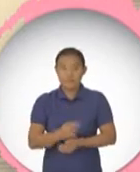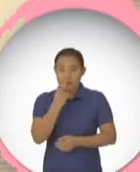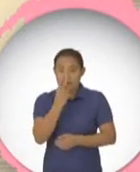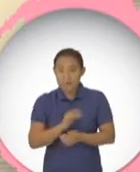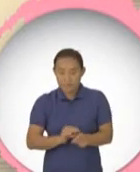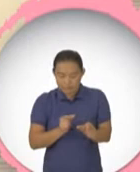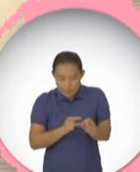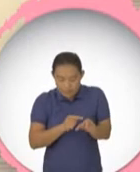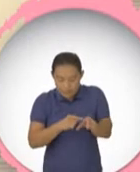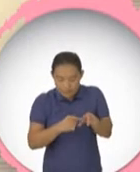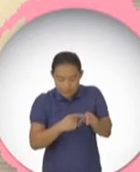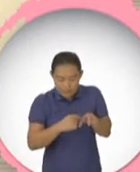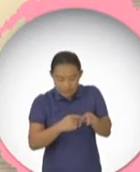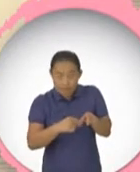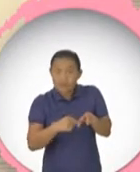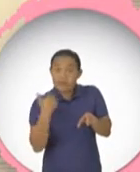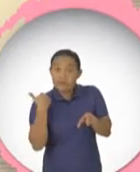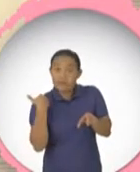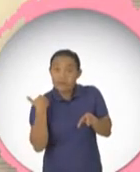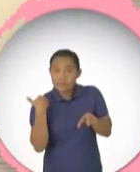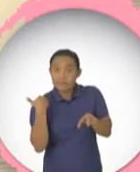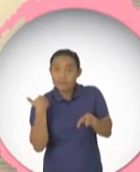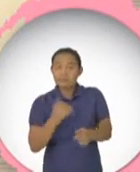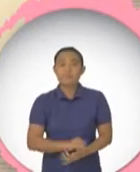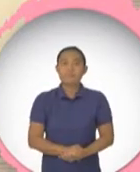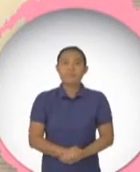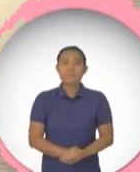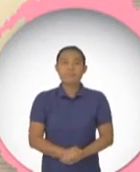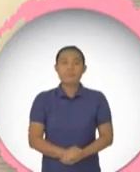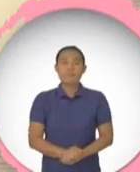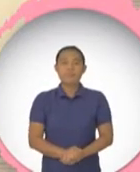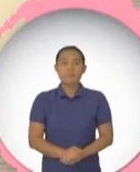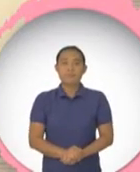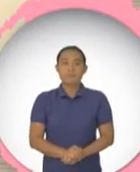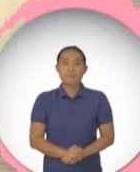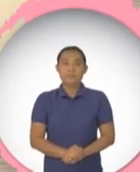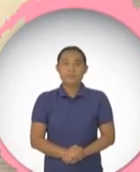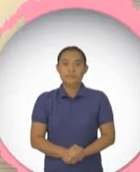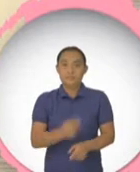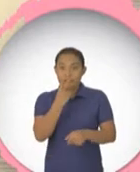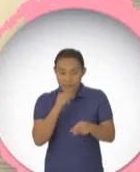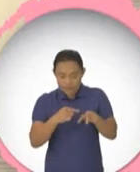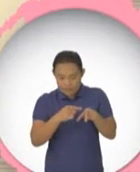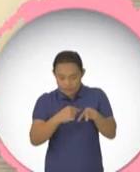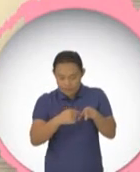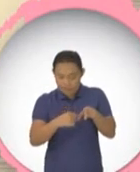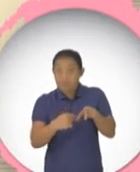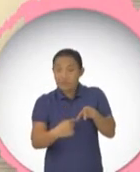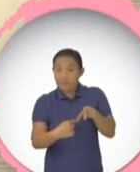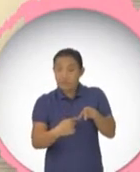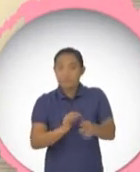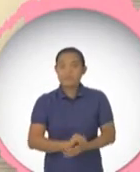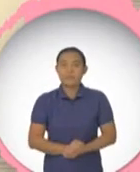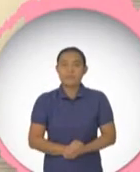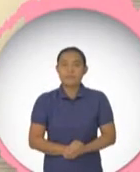ับ ผม นะคะอย่างเงี้ยคะมันจะมีชั้นละเอียดอะค่ะนะคะที่เรารีดและพับทบเอาไว ้ไม่น่าเชื่อเลยนะครับว่ามันจะ